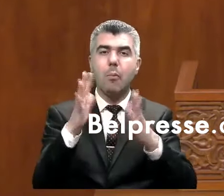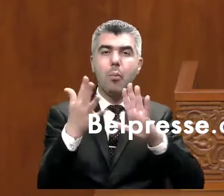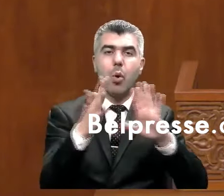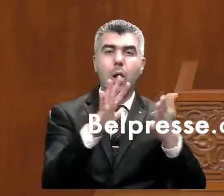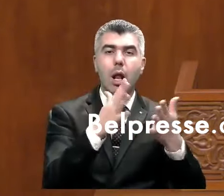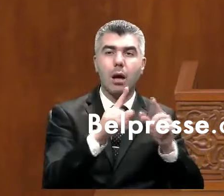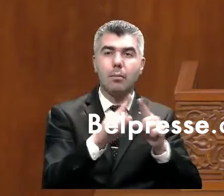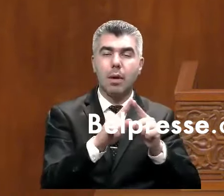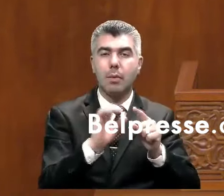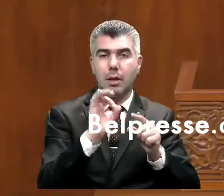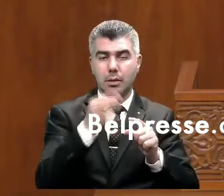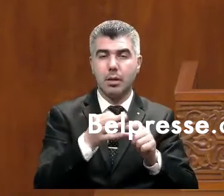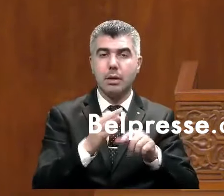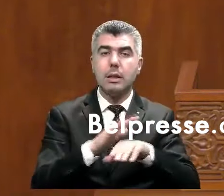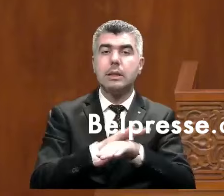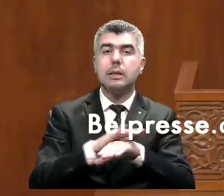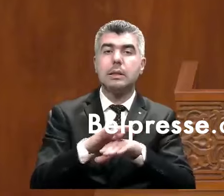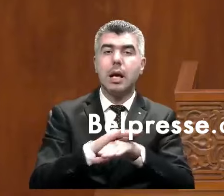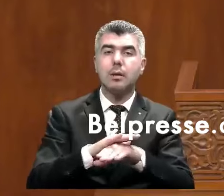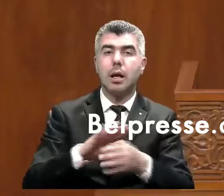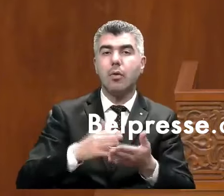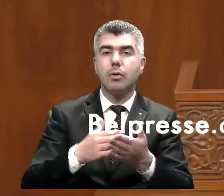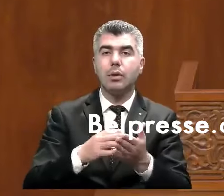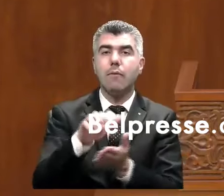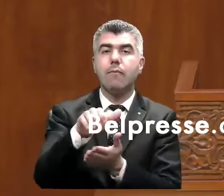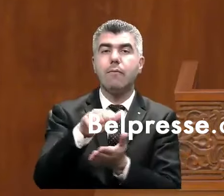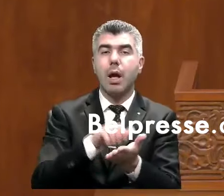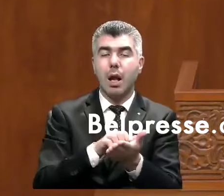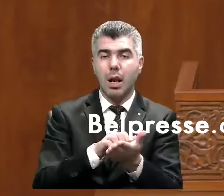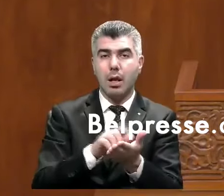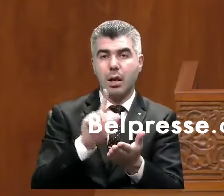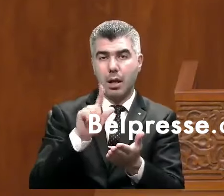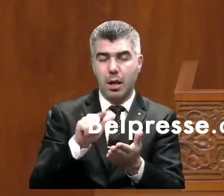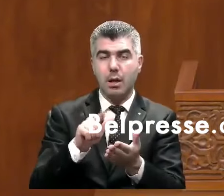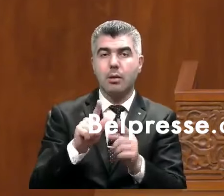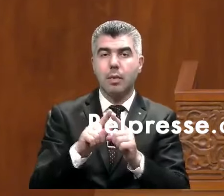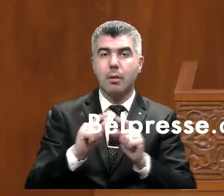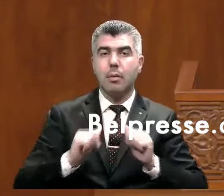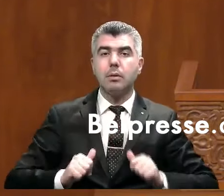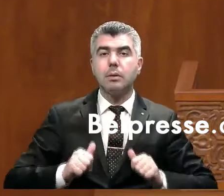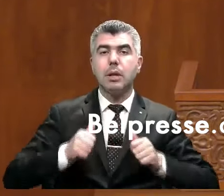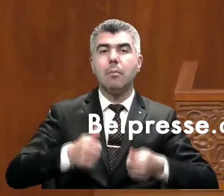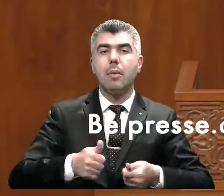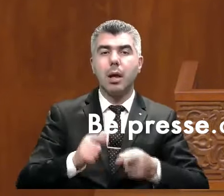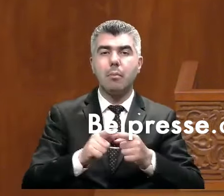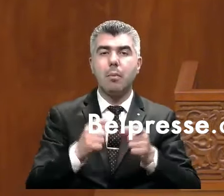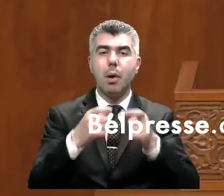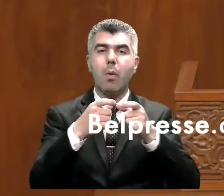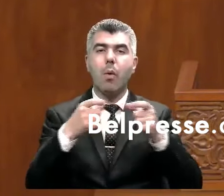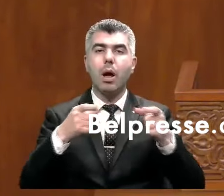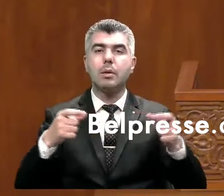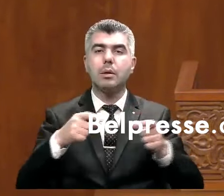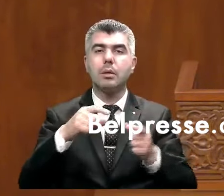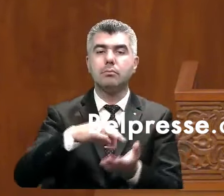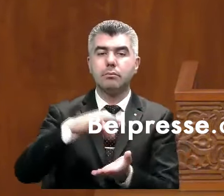رؤيه السياسه الفلاحيه على الاستثمار في السقي عبر تعبئه وتوسيع المساحات